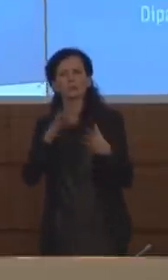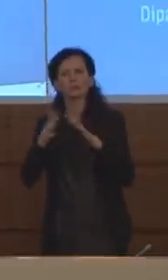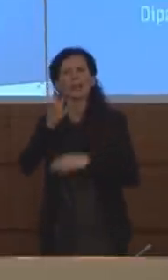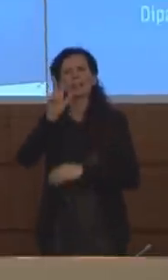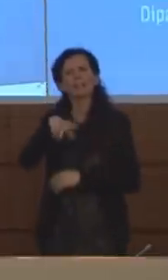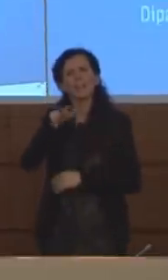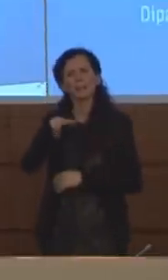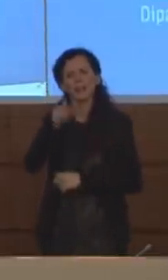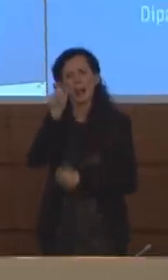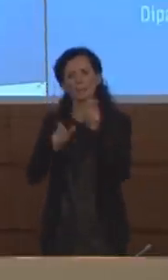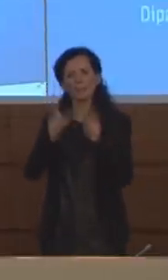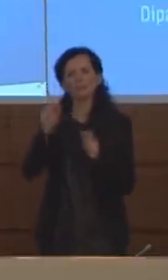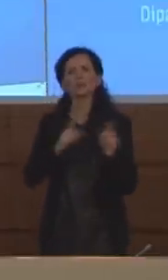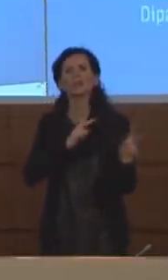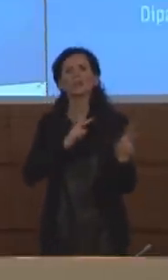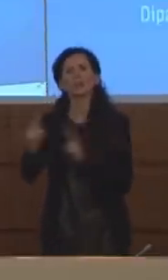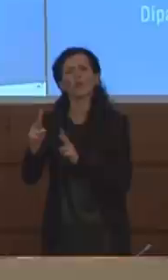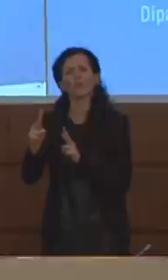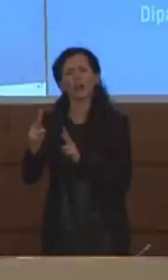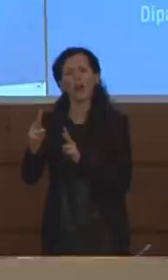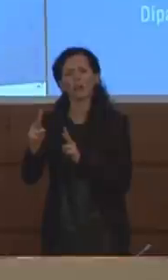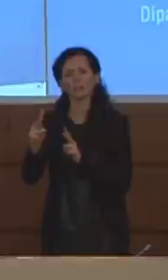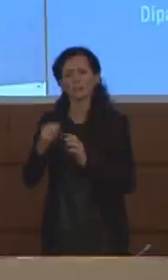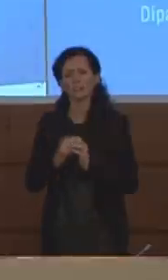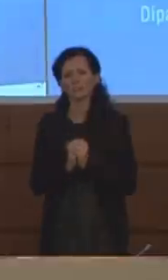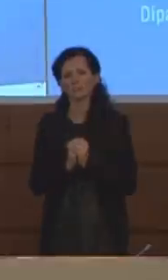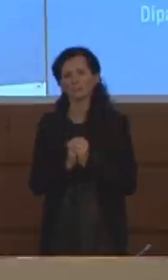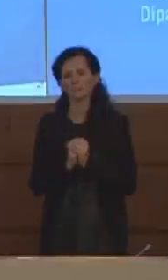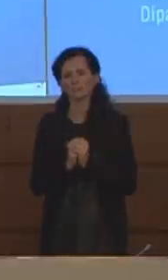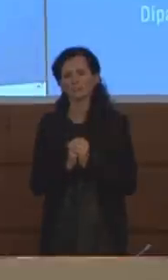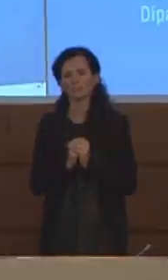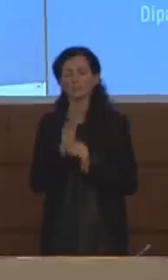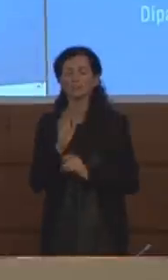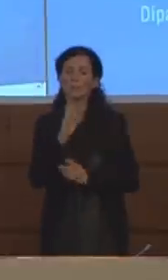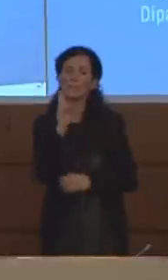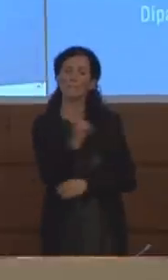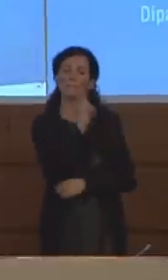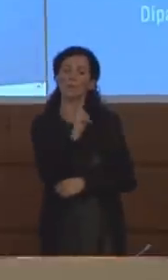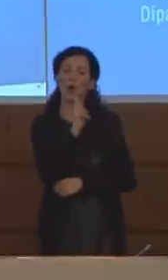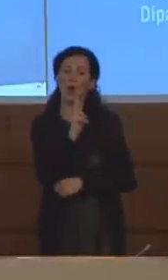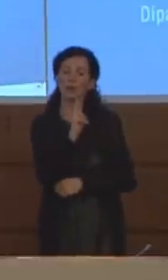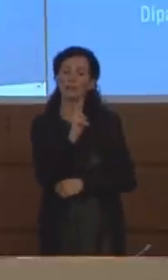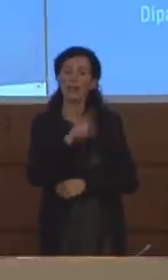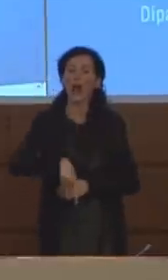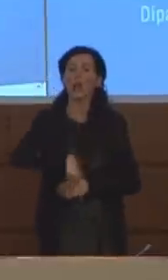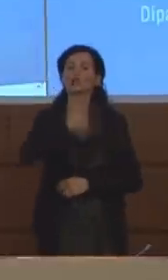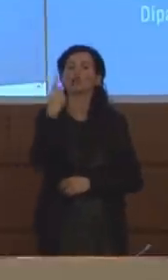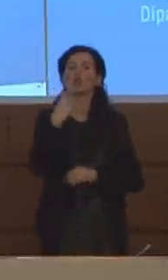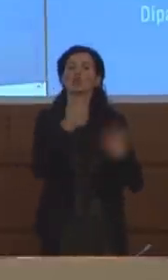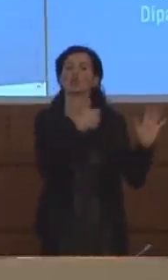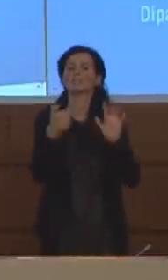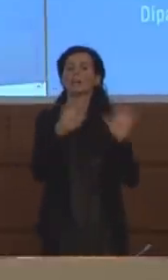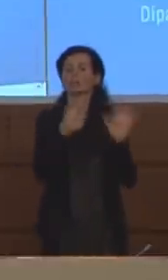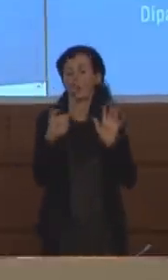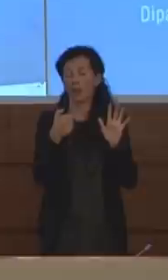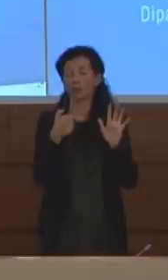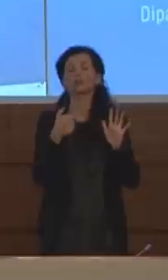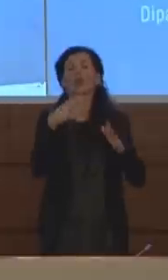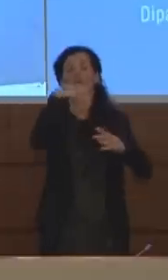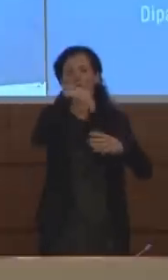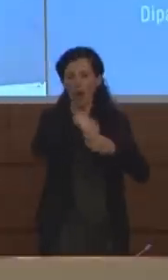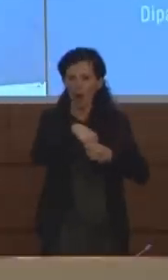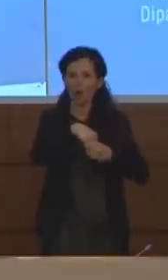ricoverate però i morti sono 600 al giorno molti di questi sono anche nelle rsa